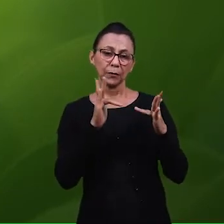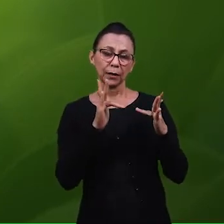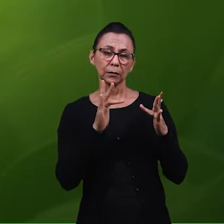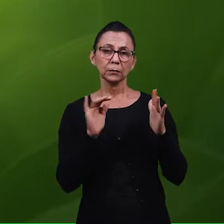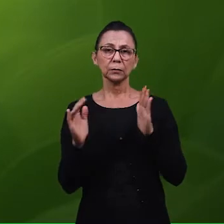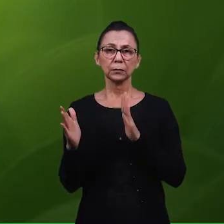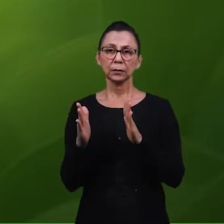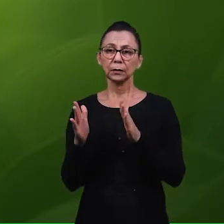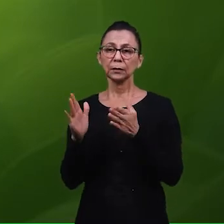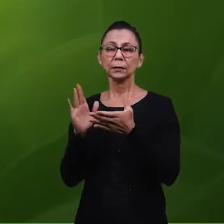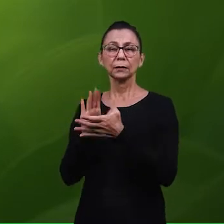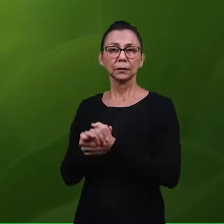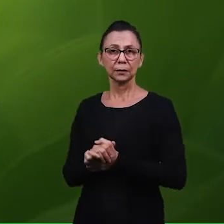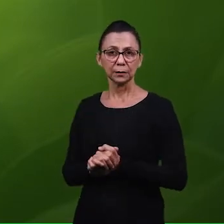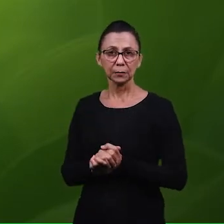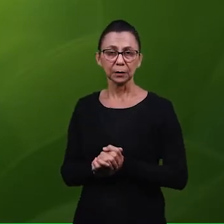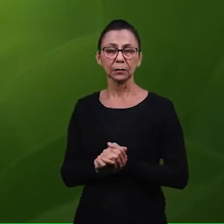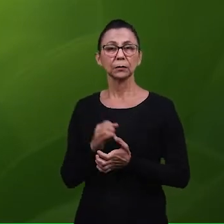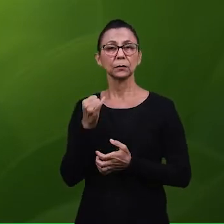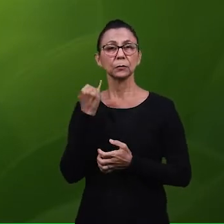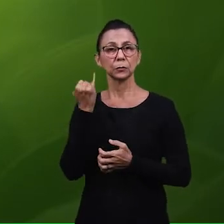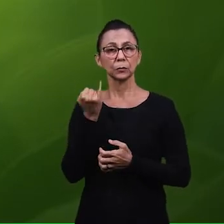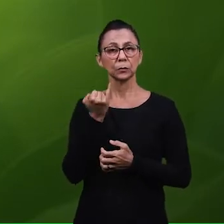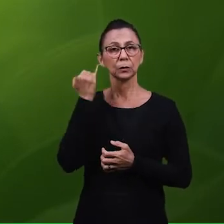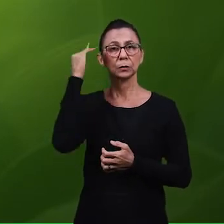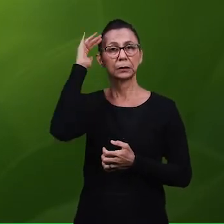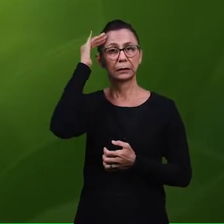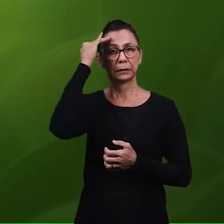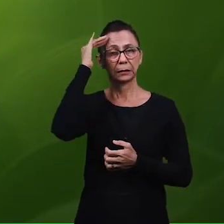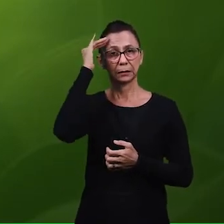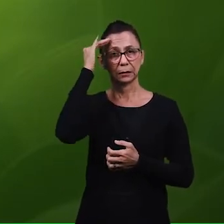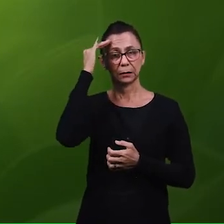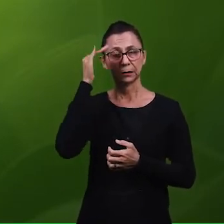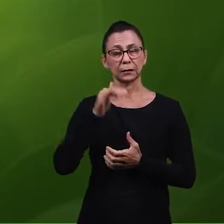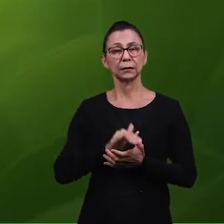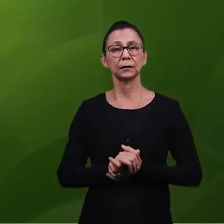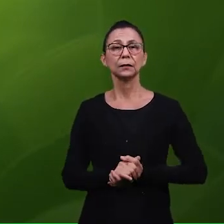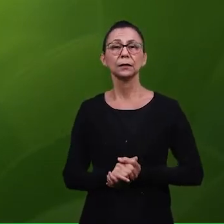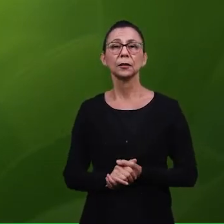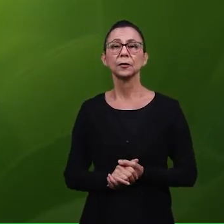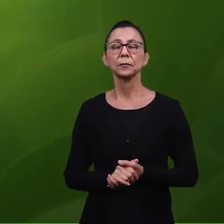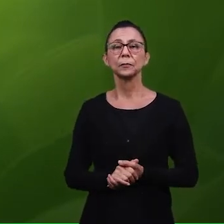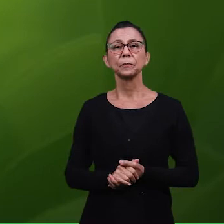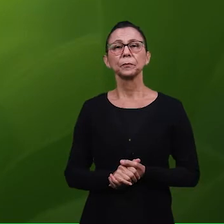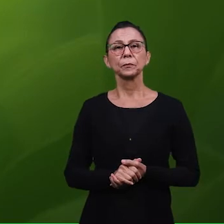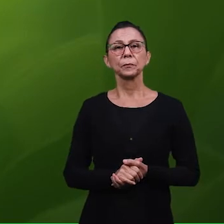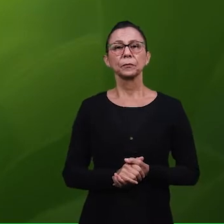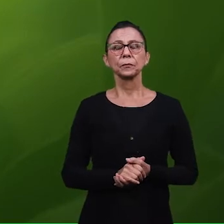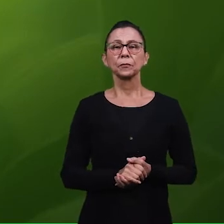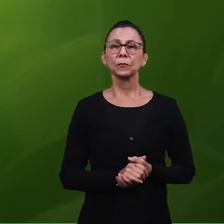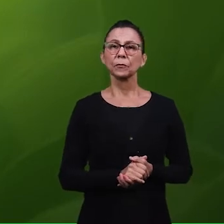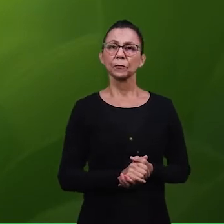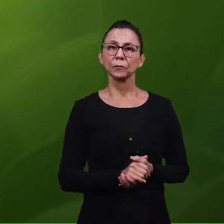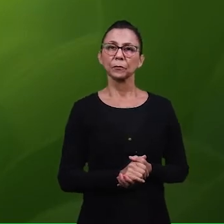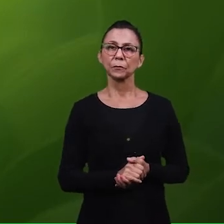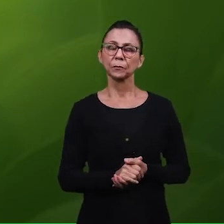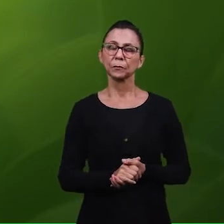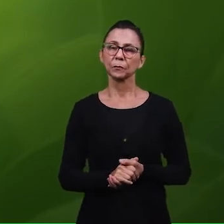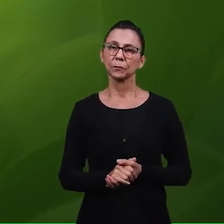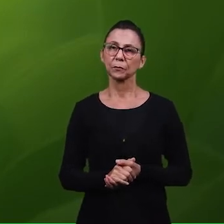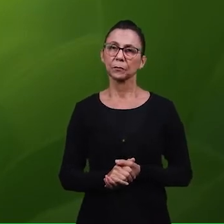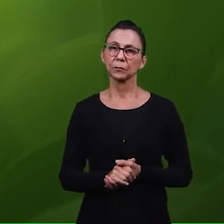quelques coutumes de cette époque liées à la période des fiançailles et